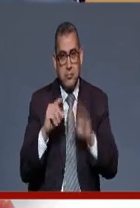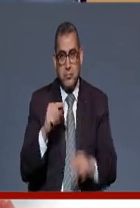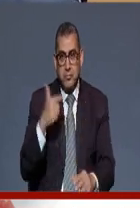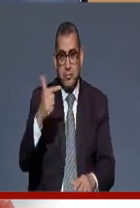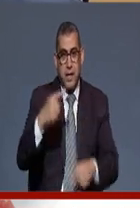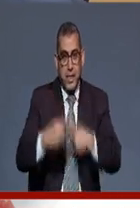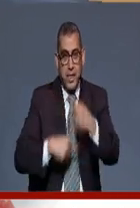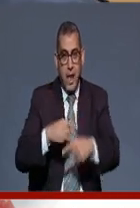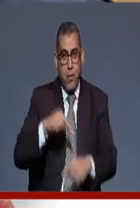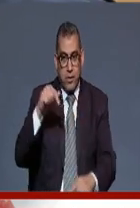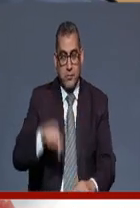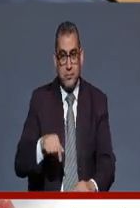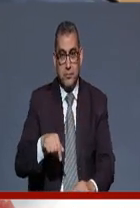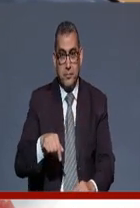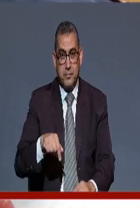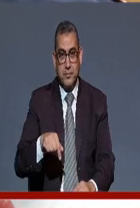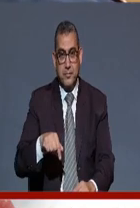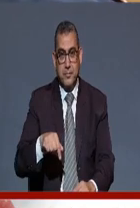الدورية